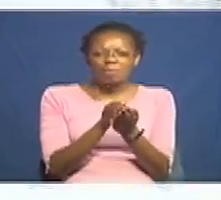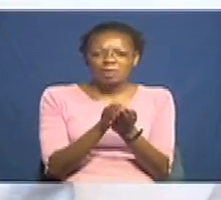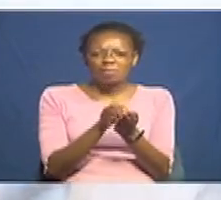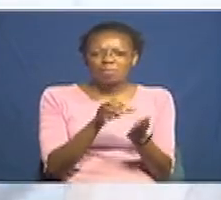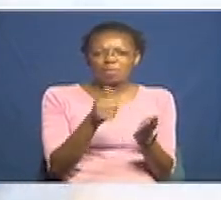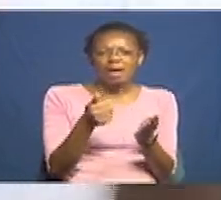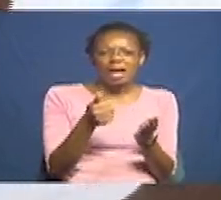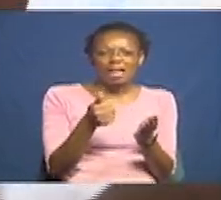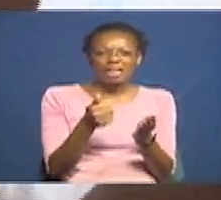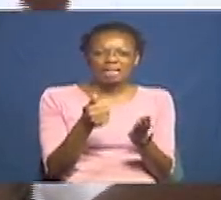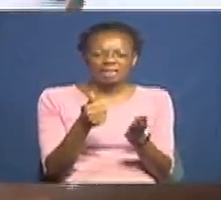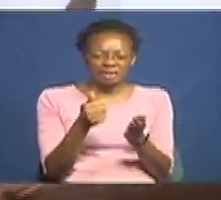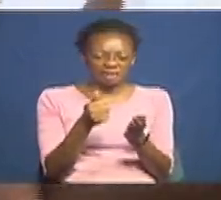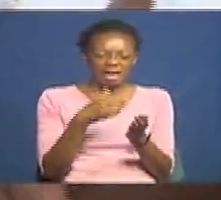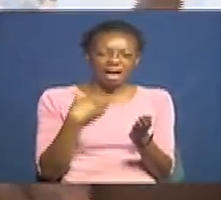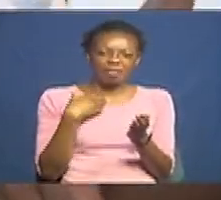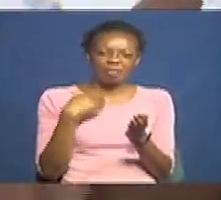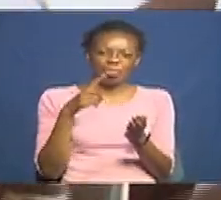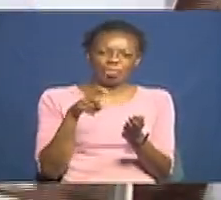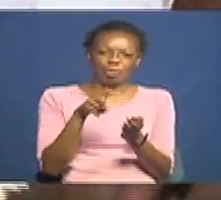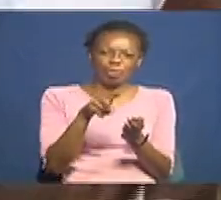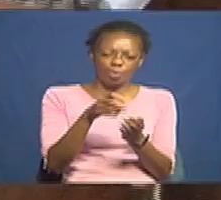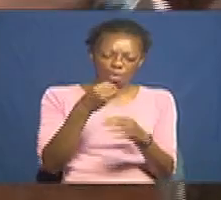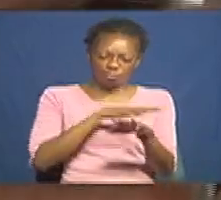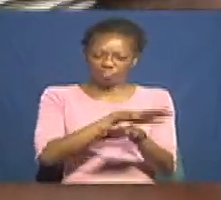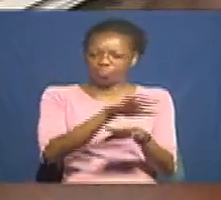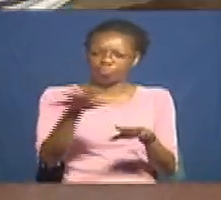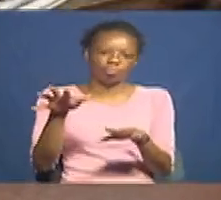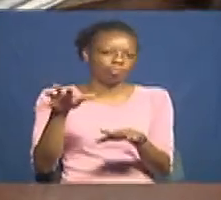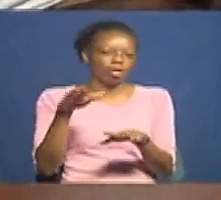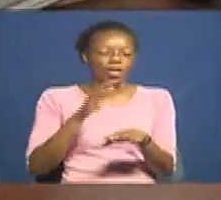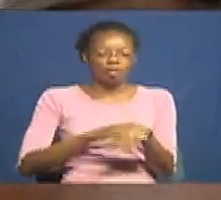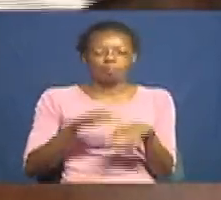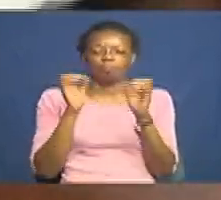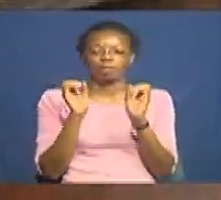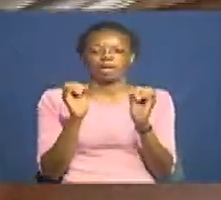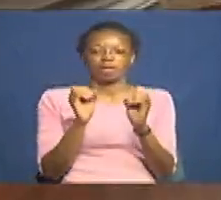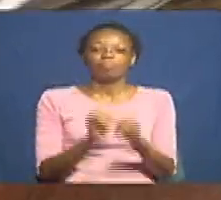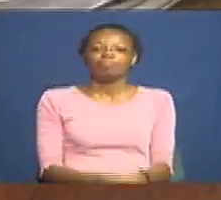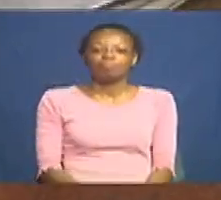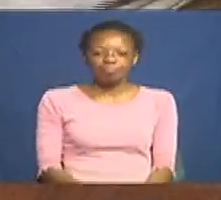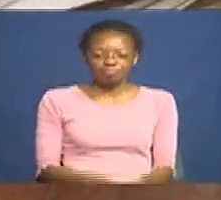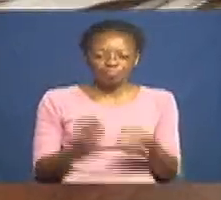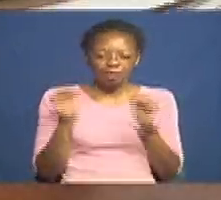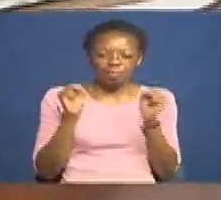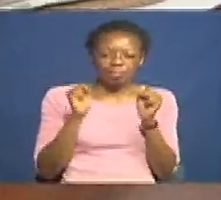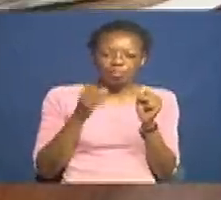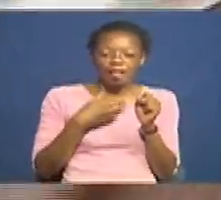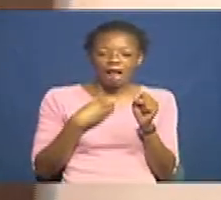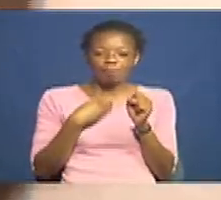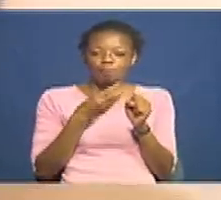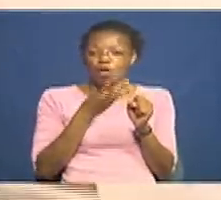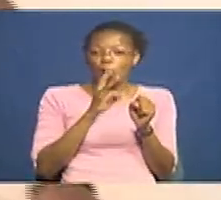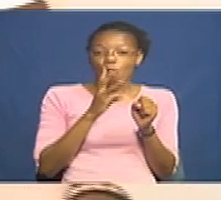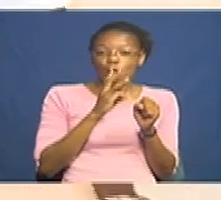Jokovu huwa na maji na unyevunyevu, hivyo funga mti wako pamoja na makaratasi yake vizuri kwa mfuko wa